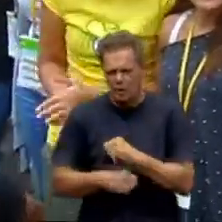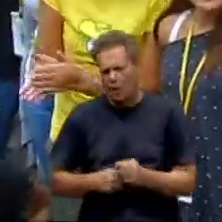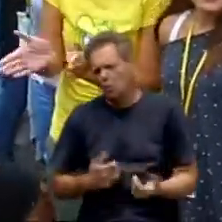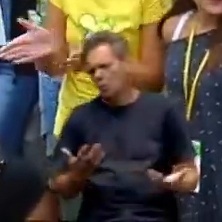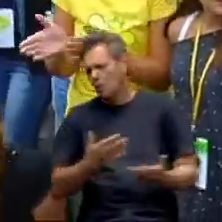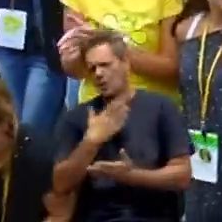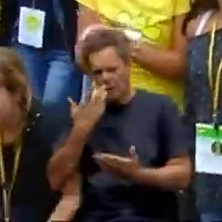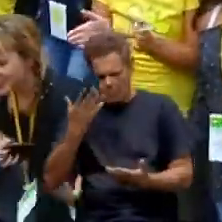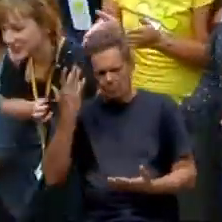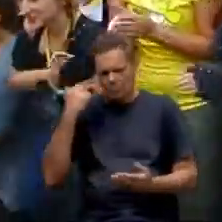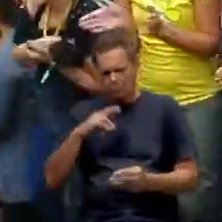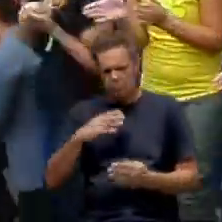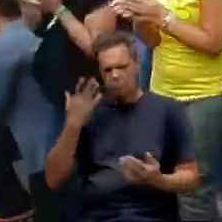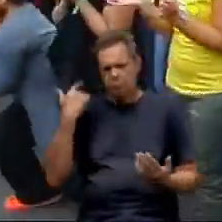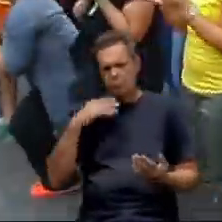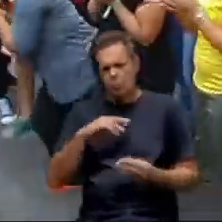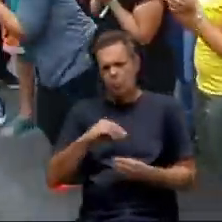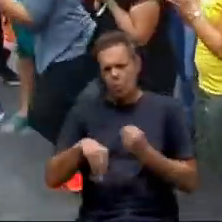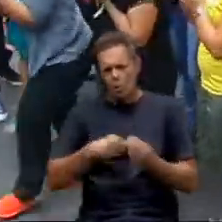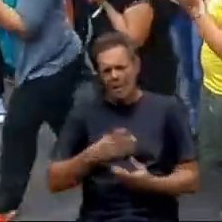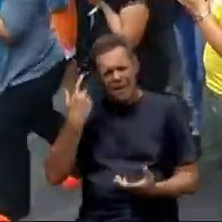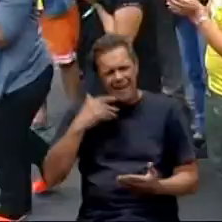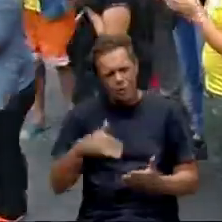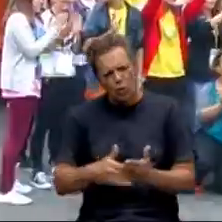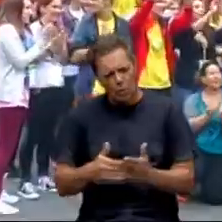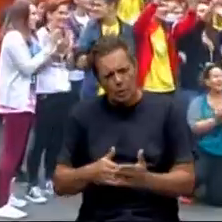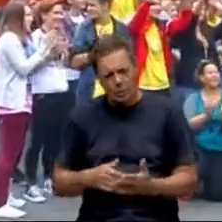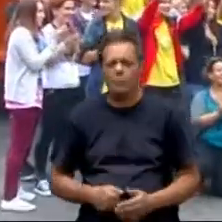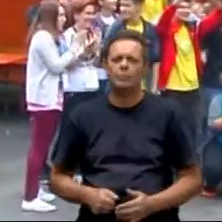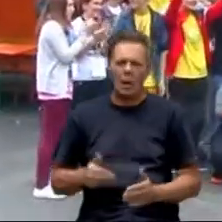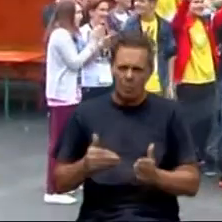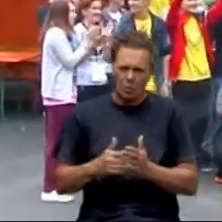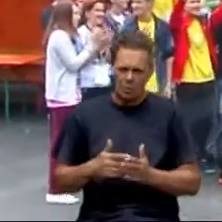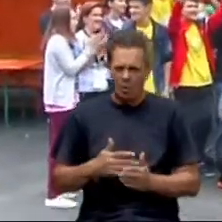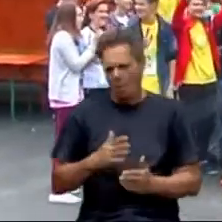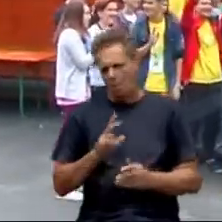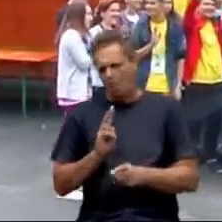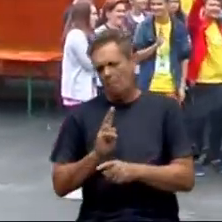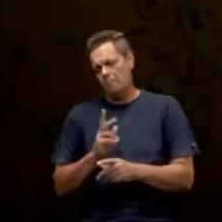postaju roditelji. No ono što im je svima potrebno tijekom liječenja svakako je malo svjetlo nade.